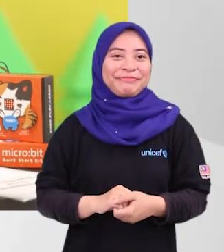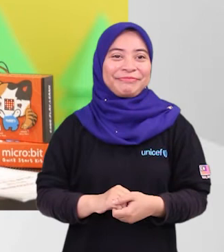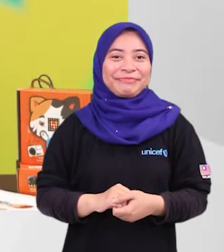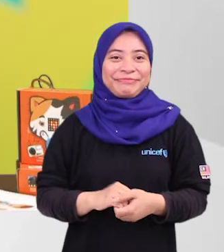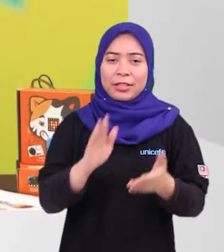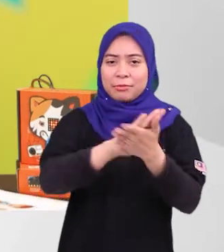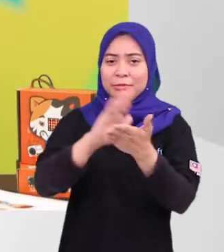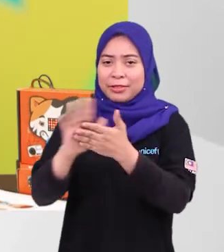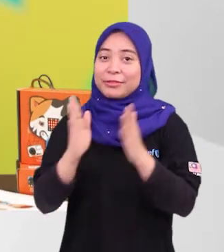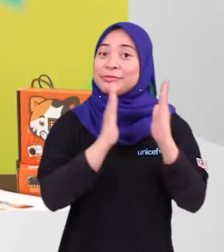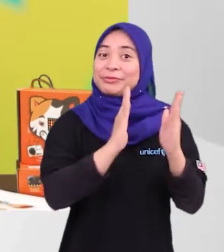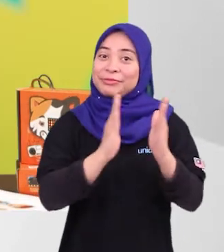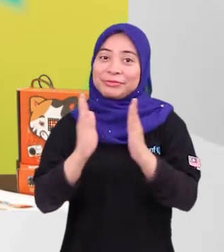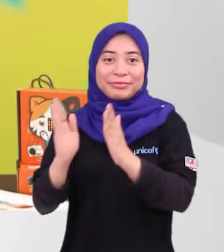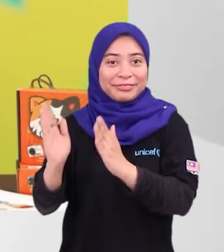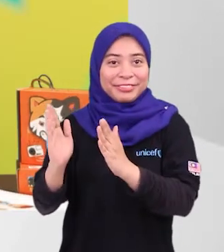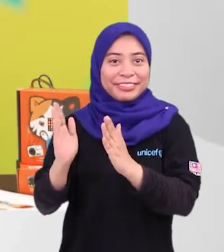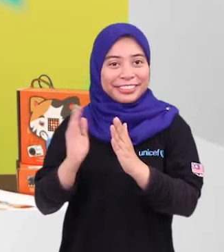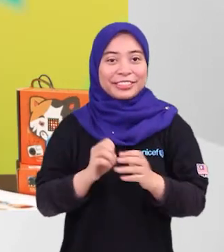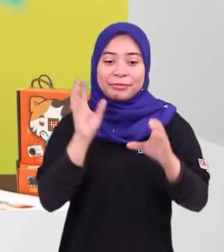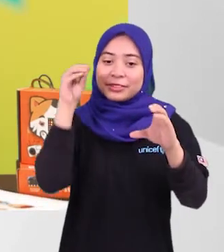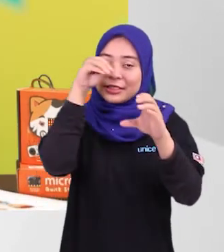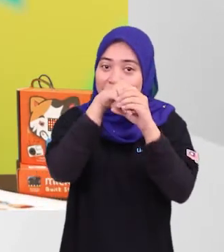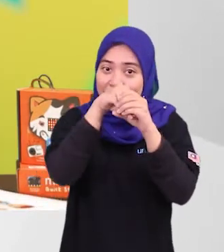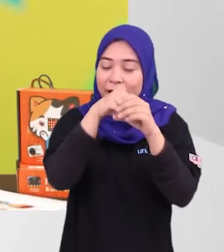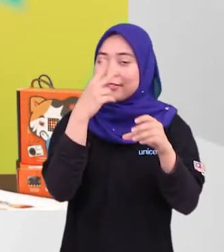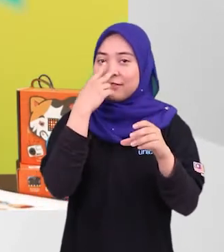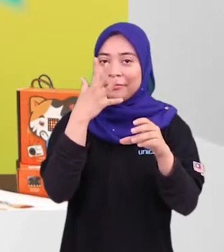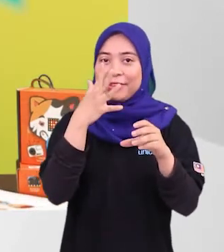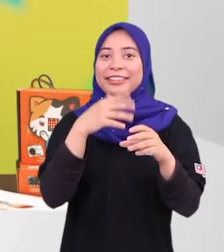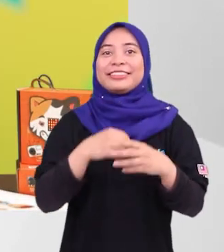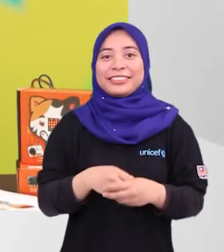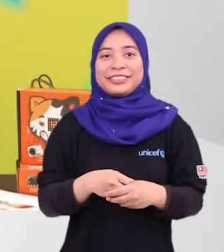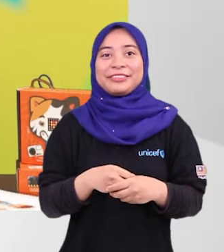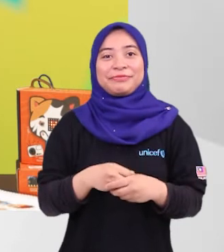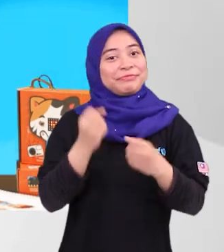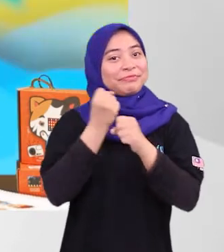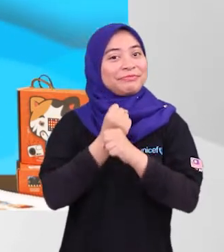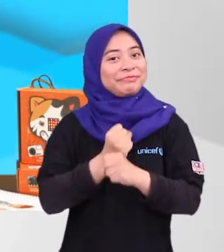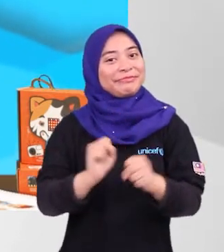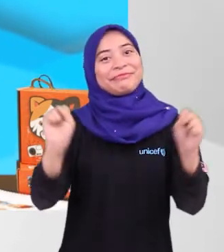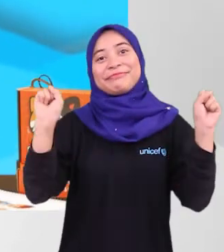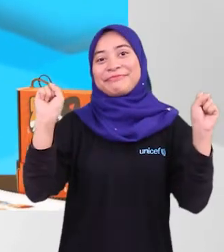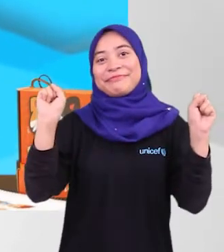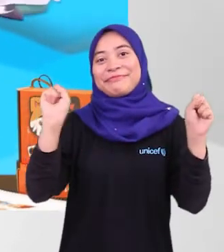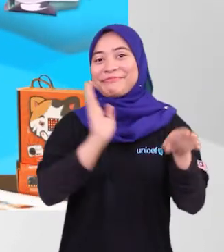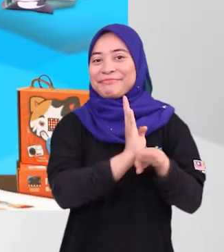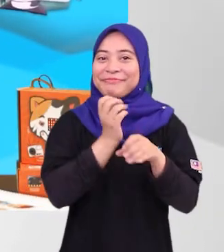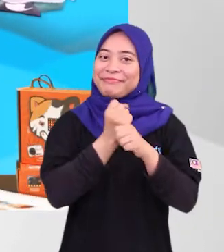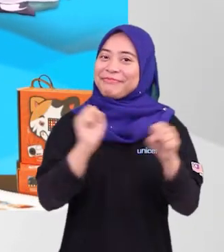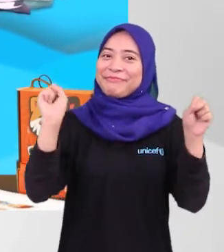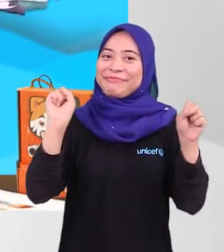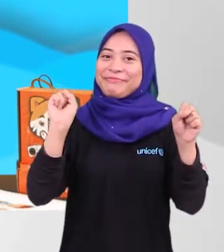anda. Kemaskan projek anda dan cuba susunkan wayar dan papan Microbit supaya tidak kelihatan dari depan. Projek Baby